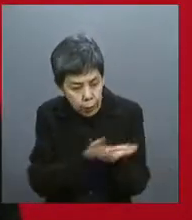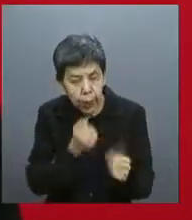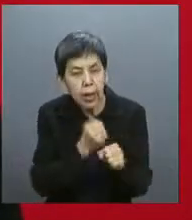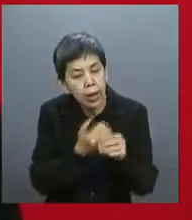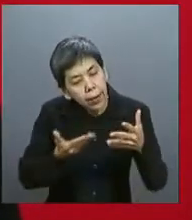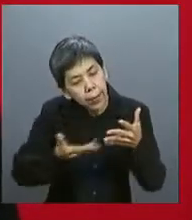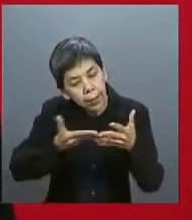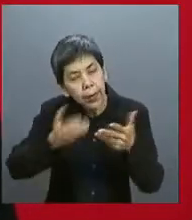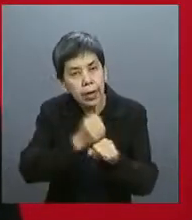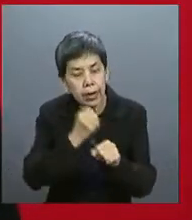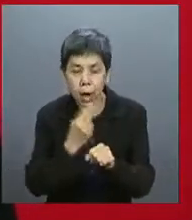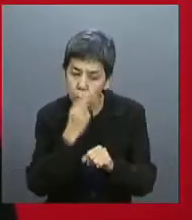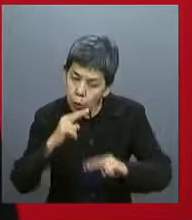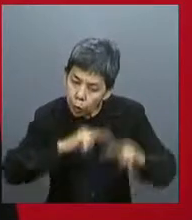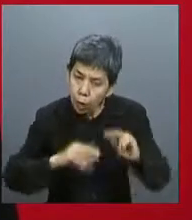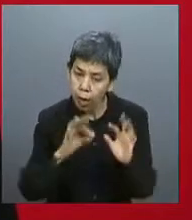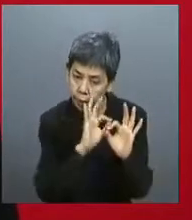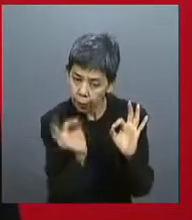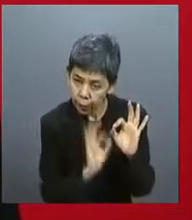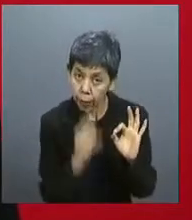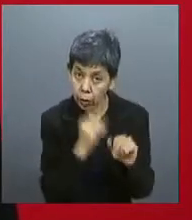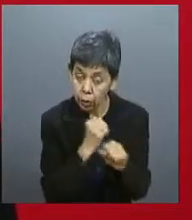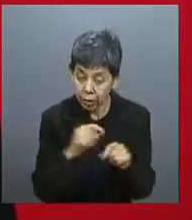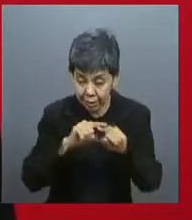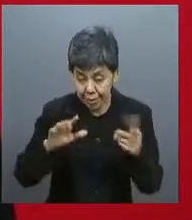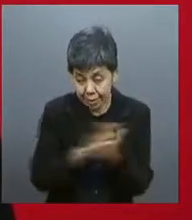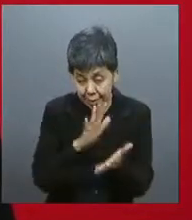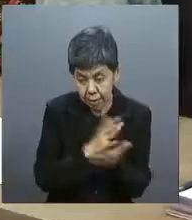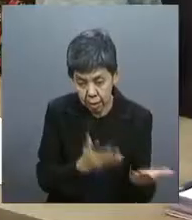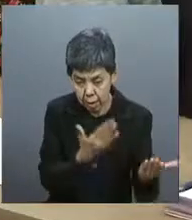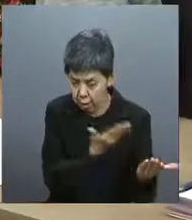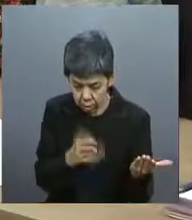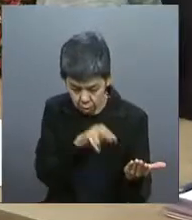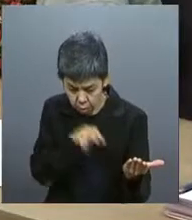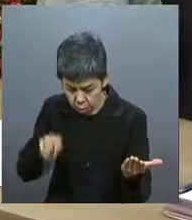กระบวนการตั้งแต่การตรวจสอบคำร้องขอเอกสารจากอีกฝ่ายมาประก